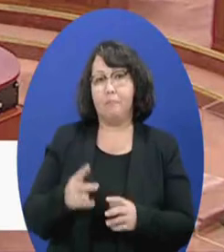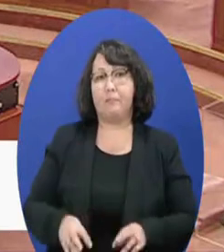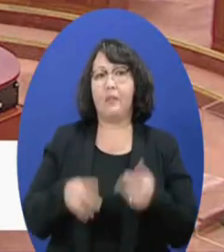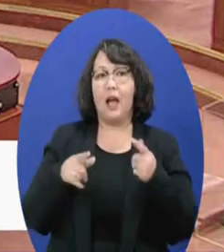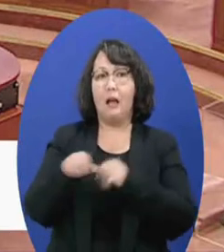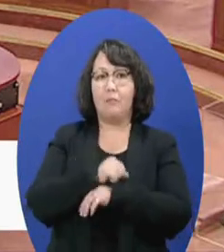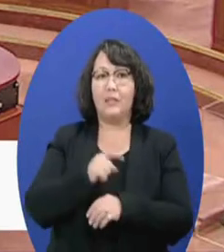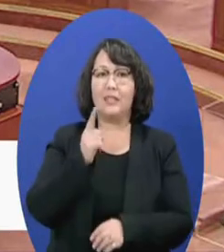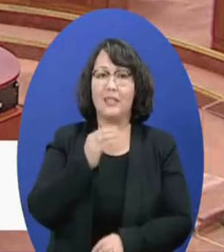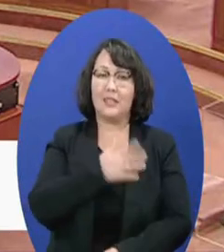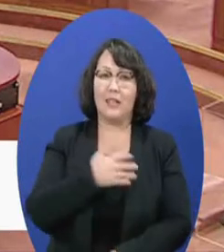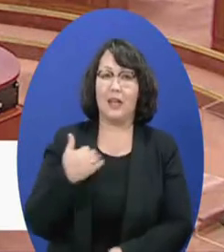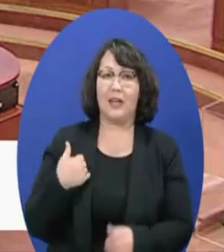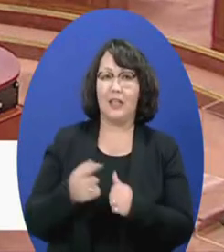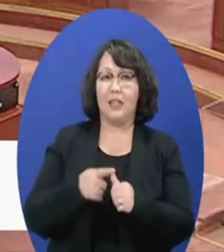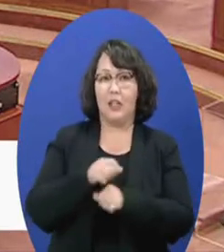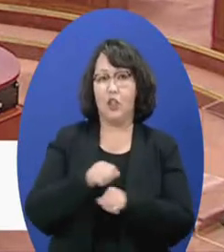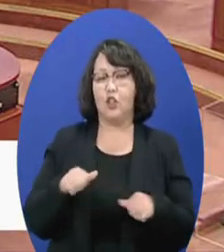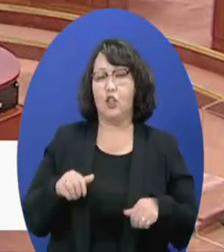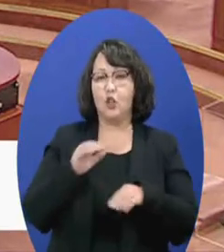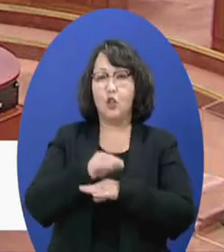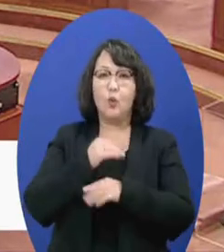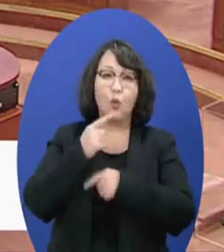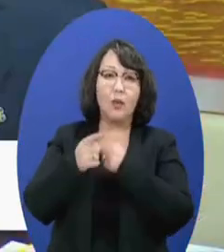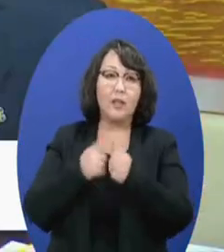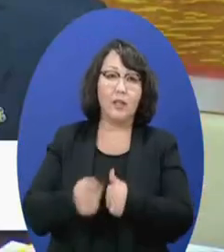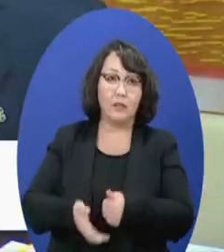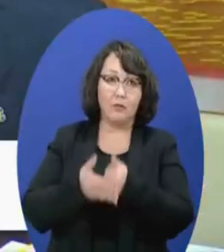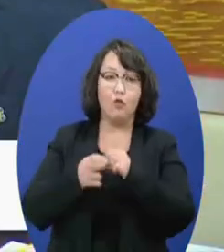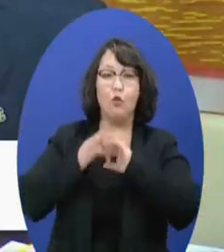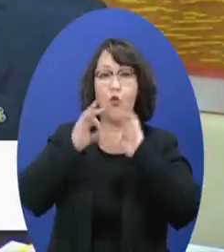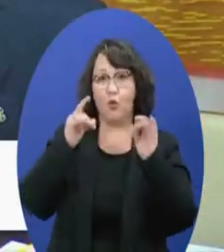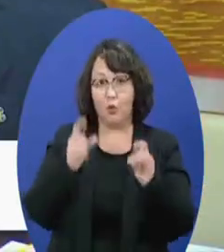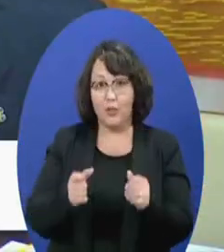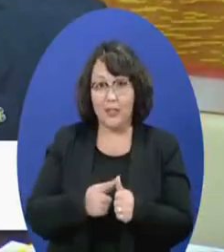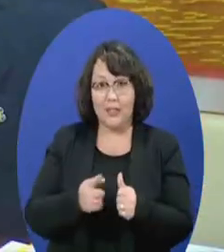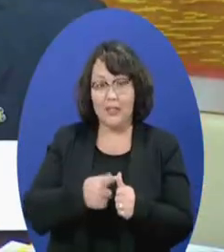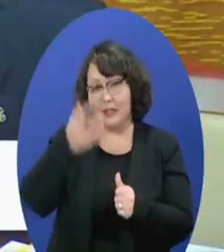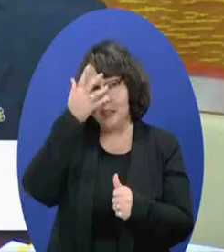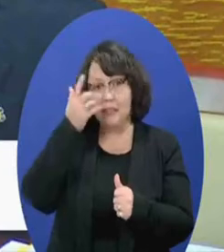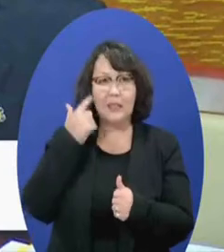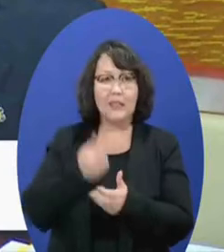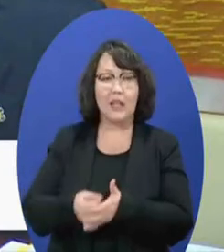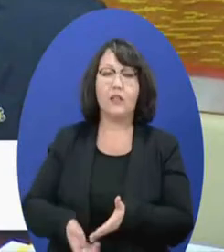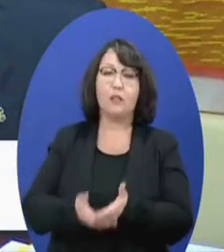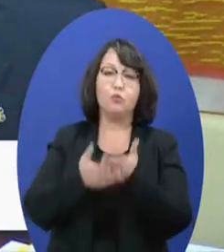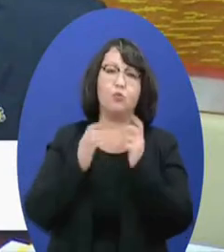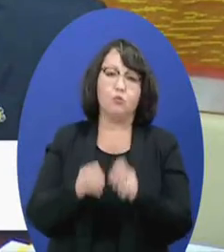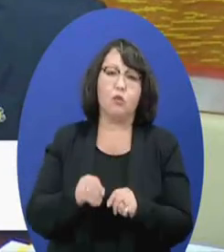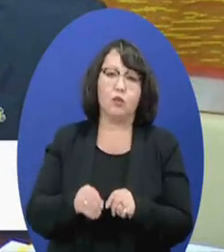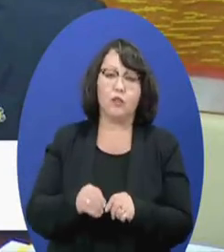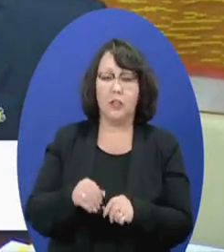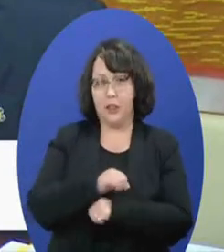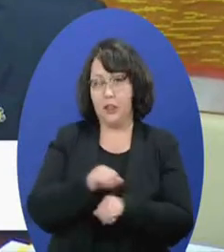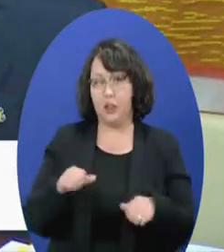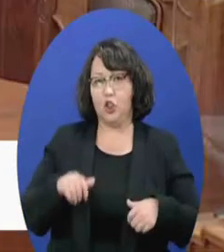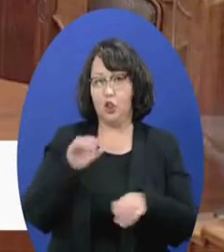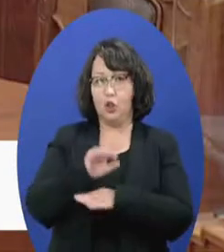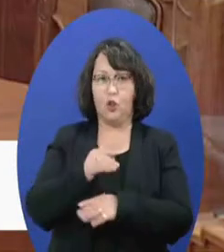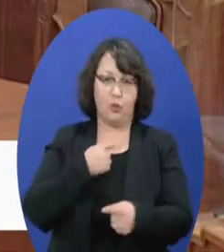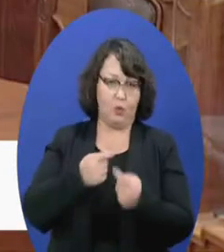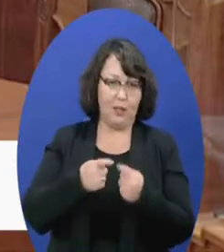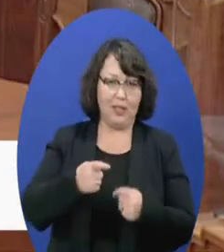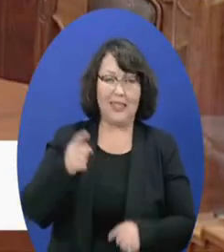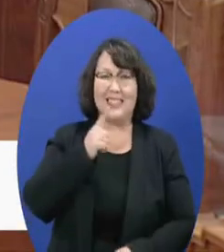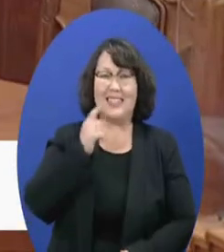нэрийг иргэдийн төлөөлөгчийн хурлаас төвшүүлэхээс гадна өөр хүний нэрийг засгийн газраас санал болгож байна. Тодорхойлж хэлбэл иргэдийн төлөөлөгчийн хурлаас засаг